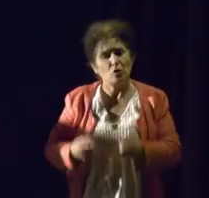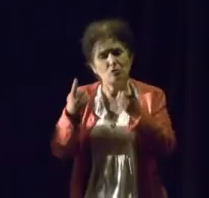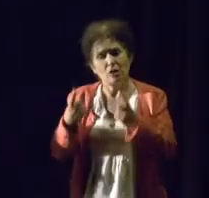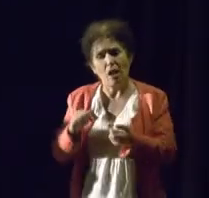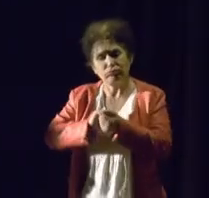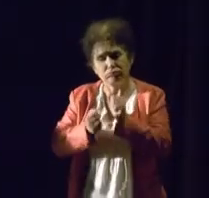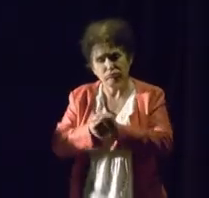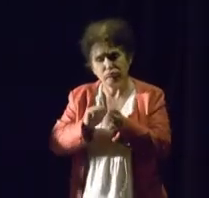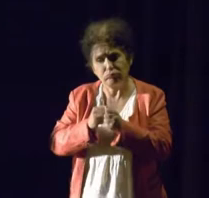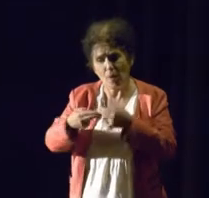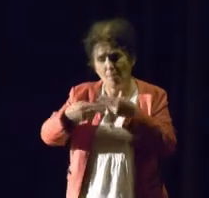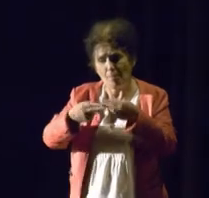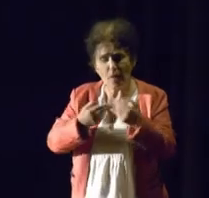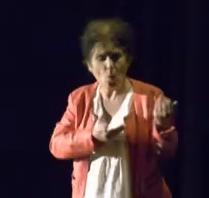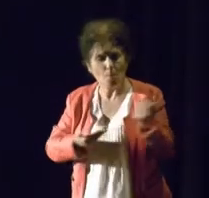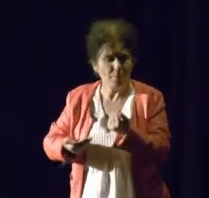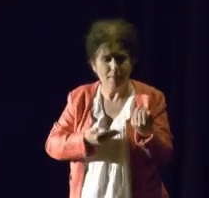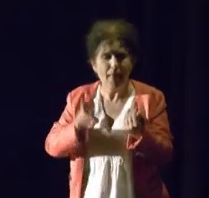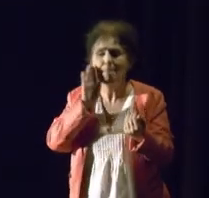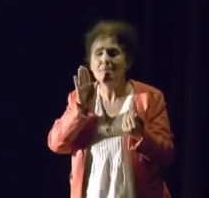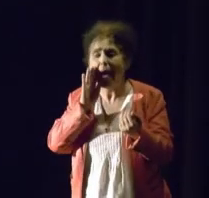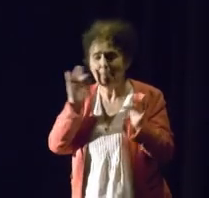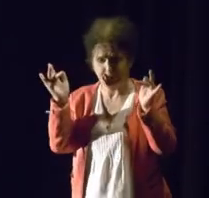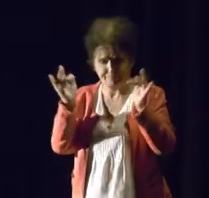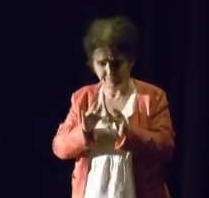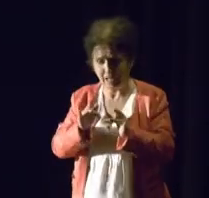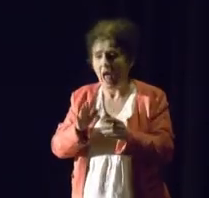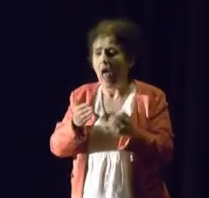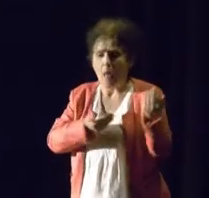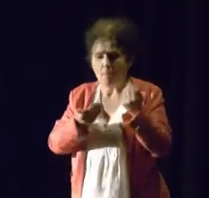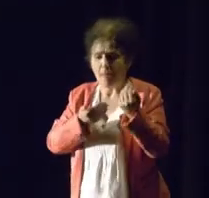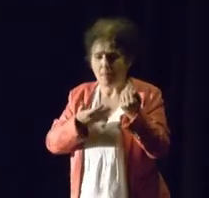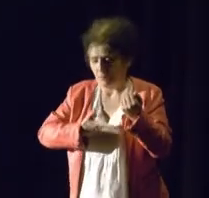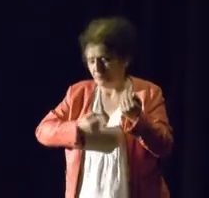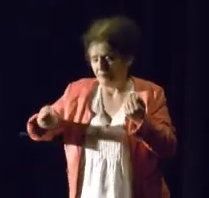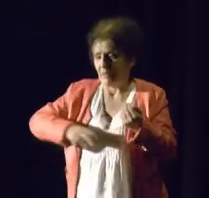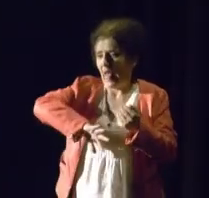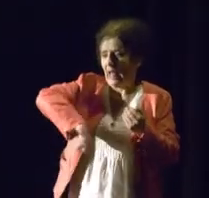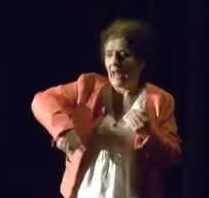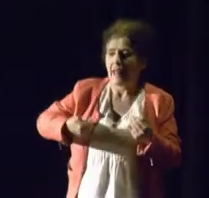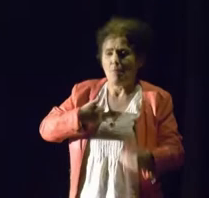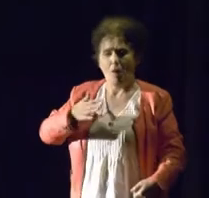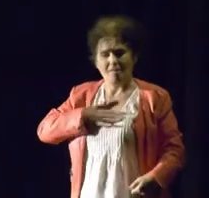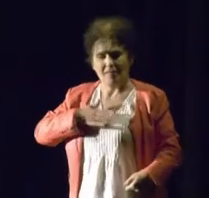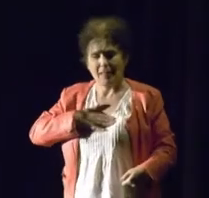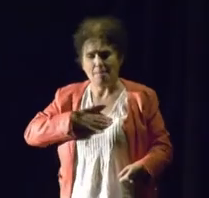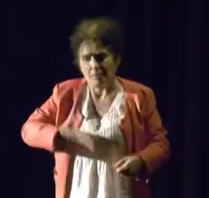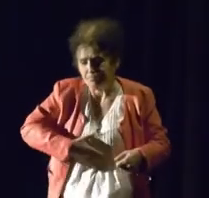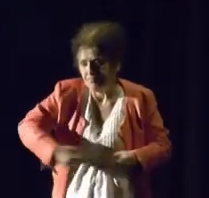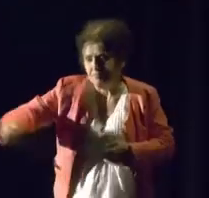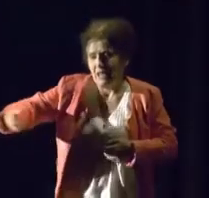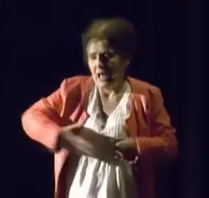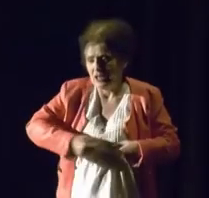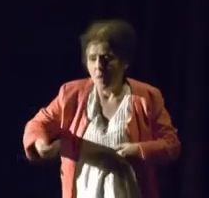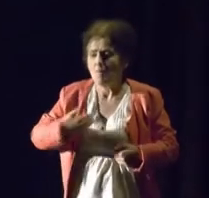постојана борба меѓу бебето и мајката. Бебето ги црпи моите витамини, го црпи